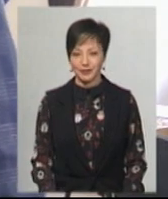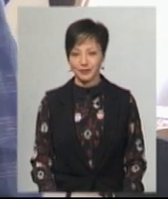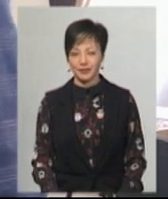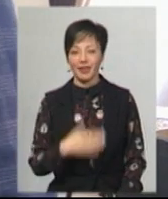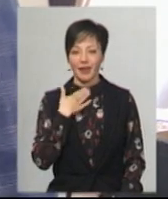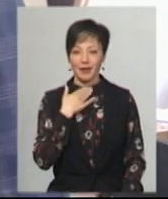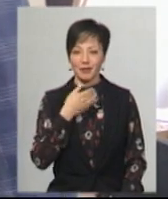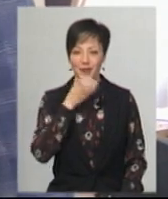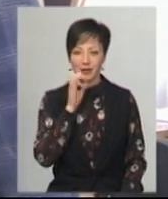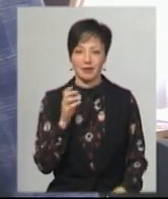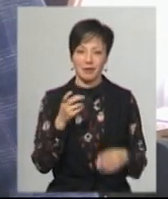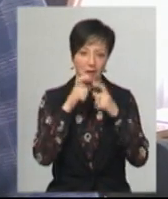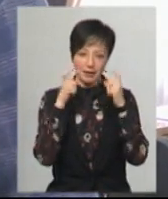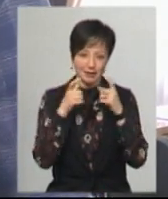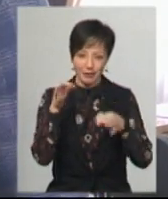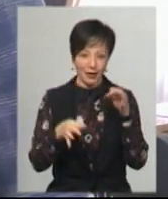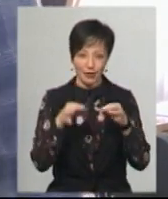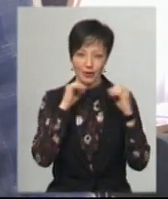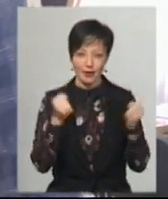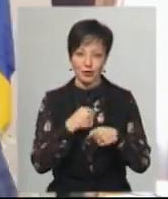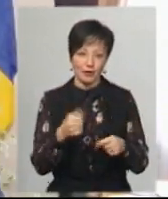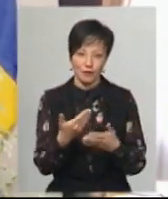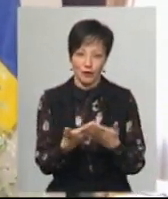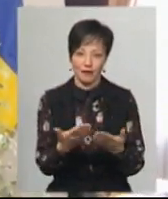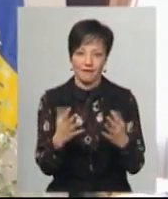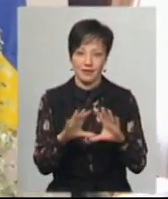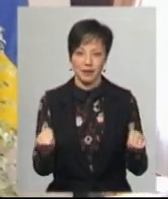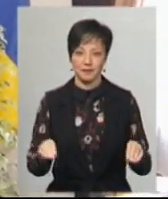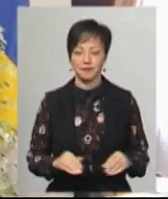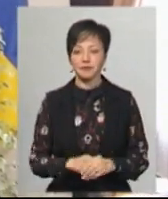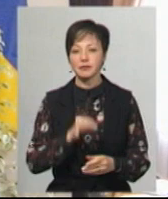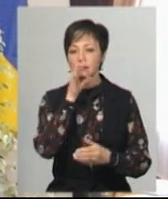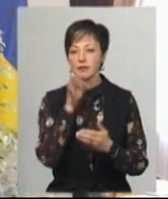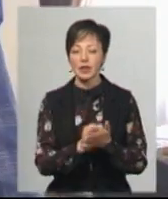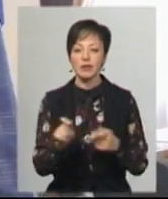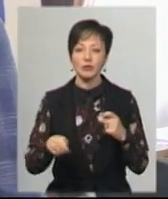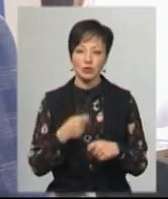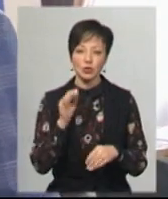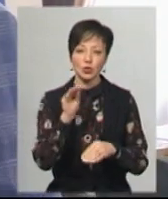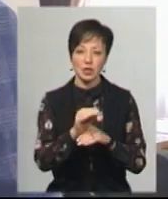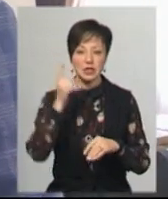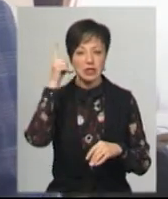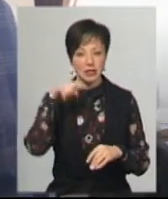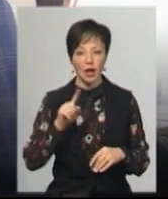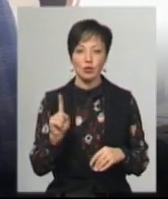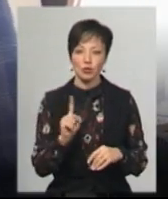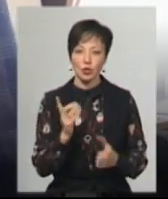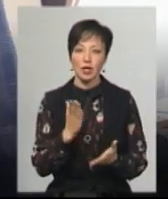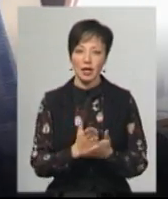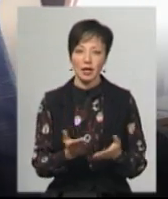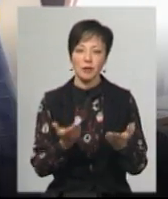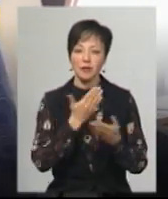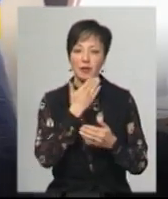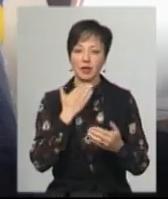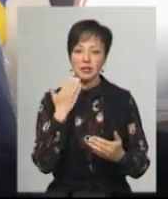в масці, в принципі, природньо неможливо. От і все. Про відповідальність за порушення додає. Знаю, що є велика